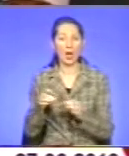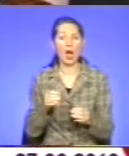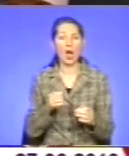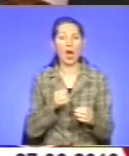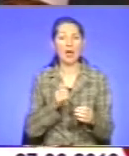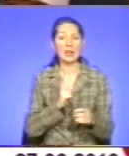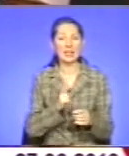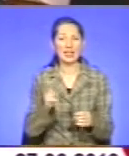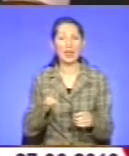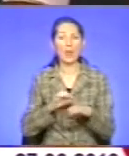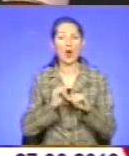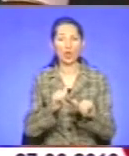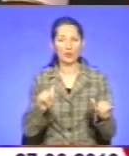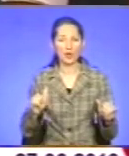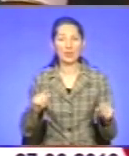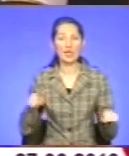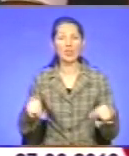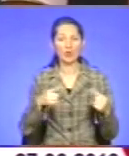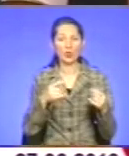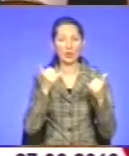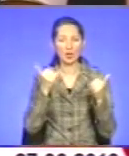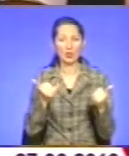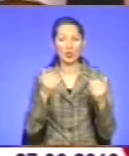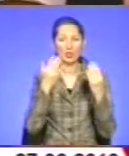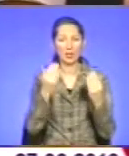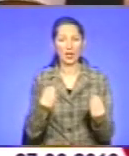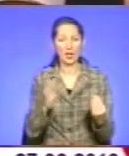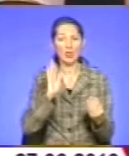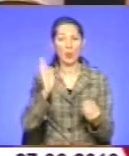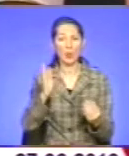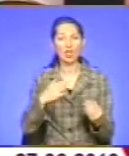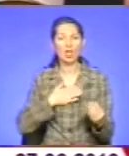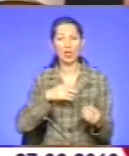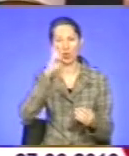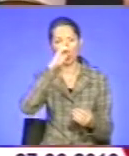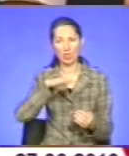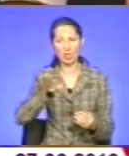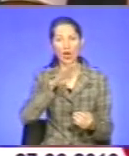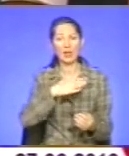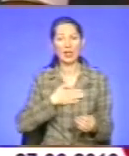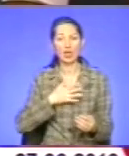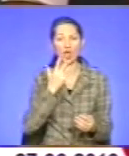розвивається і твориться сьогодення та майбутнє нашої держави та нашої нації.